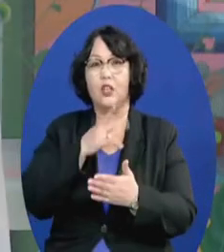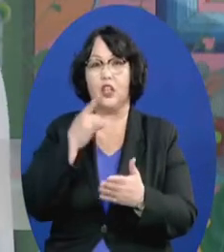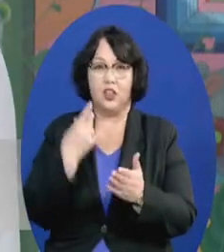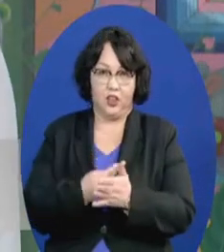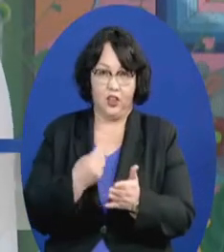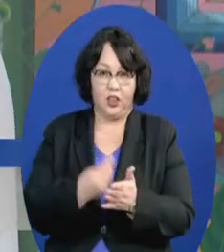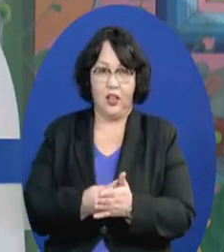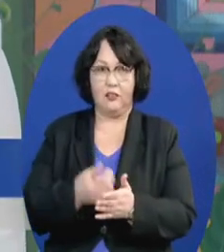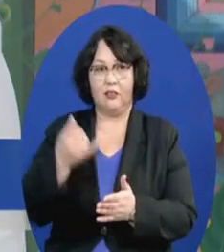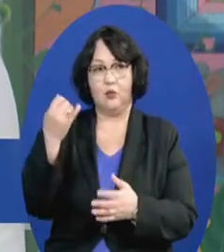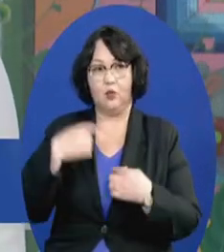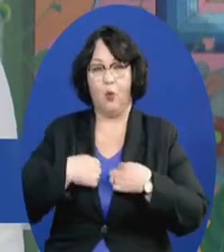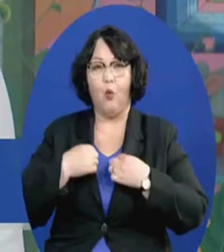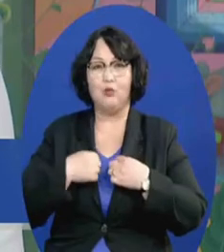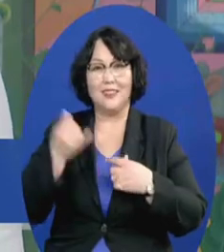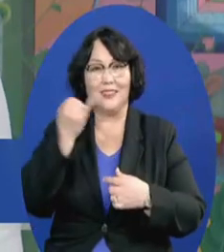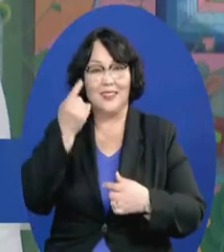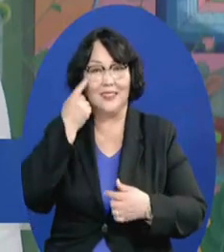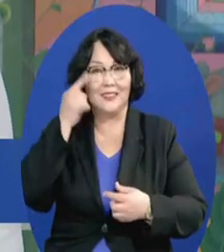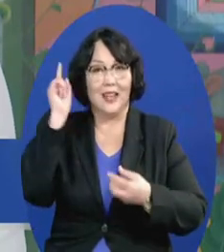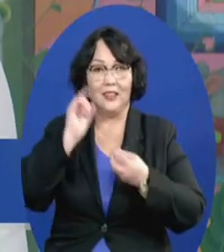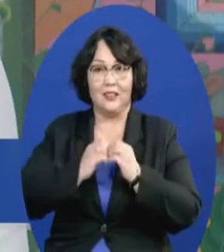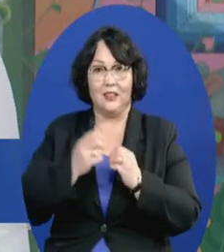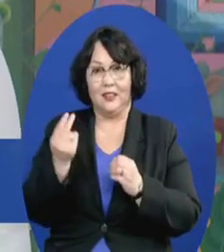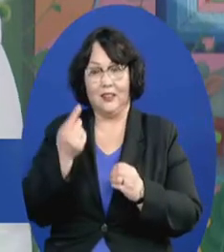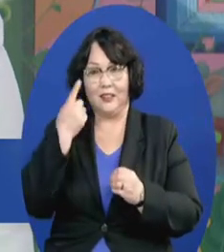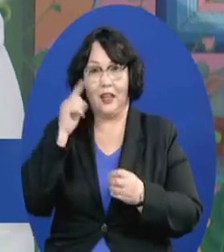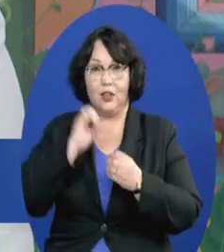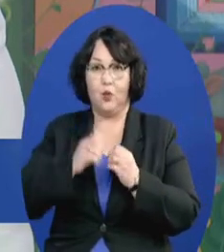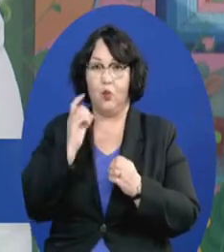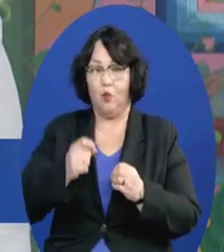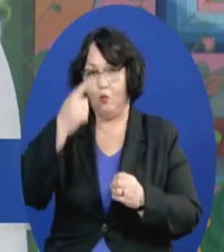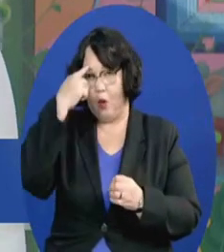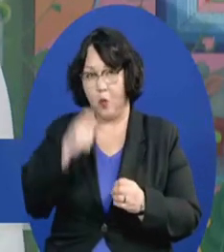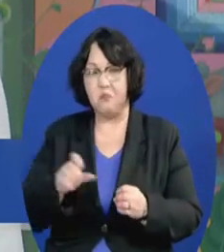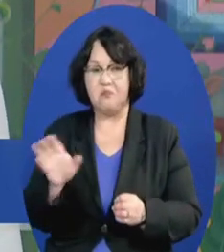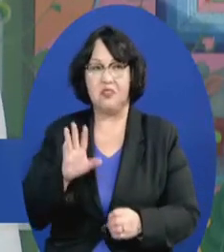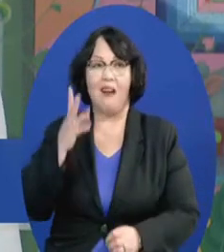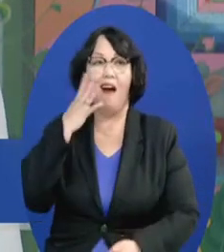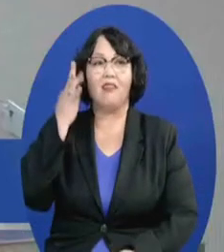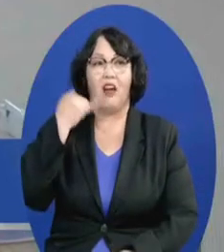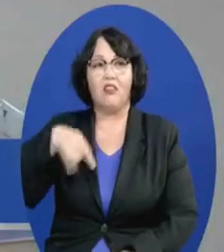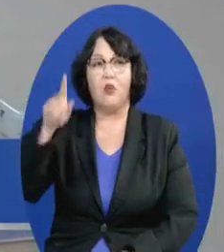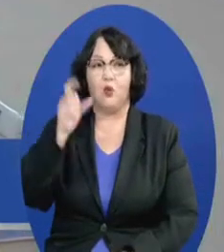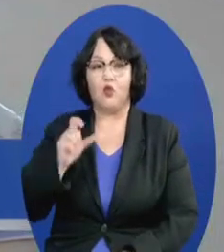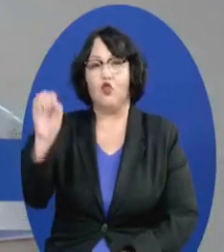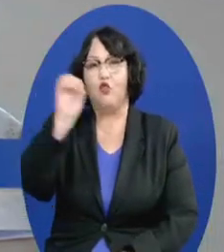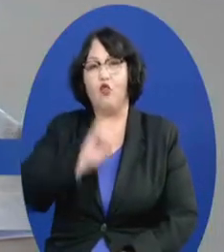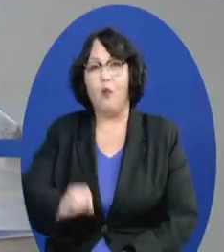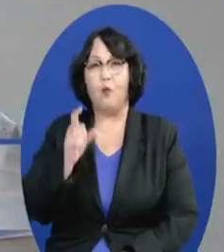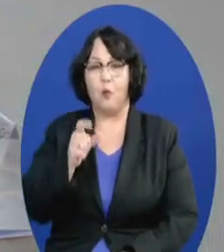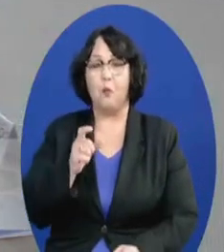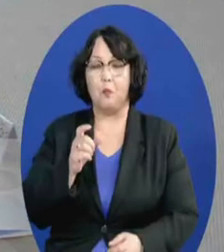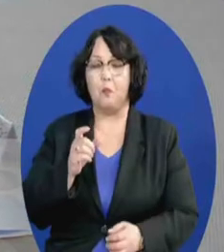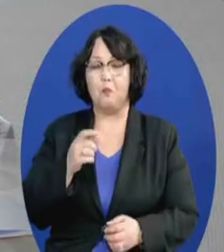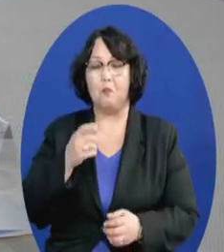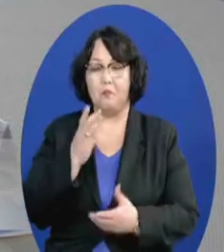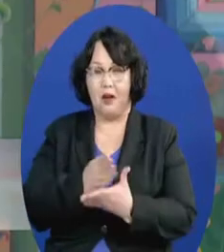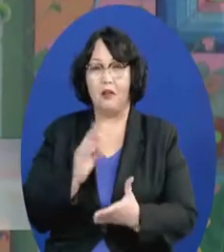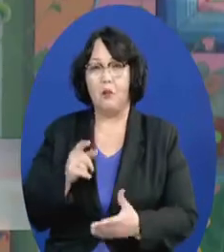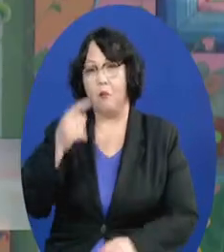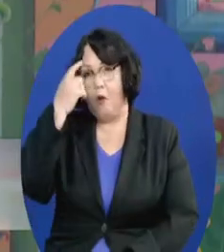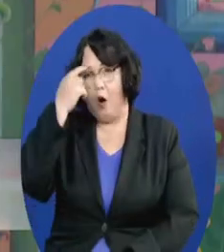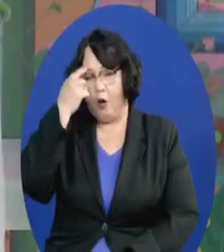нь дизайнер нь бол Монгол хүн биш, гадаад хүн, бүр тэр тусмаа Европ хүн байх жишээний. Гэтэл Монгол хувцсны